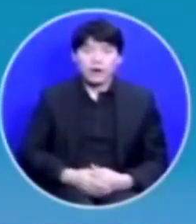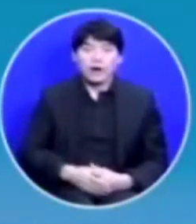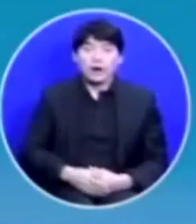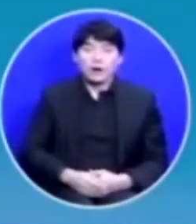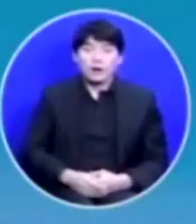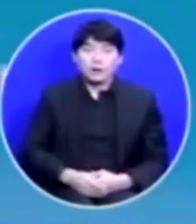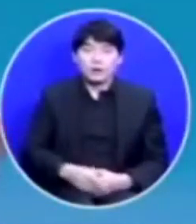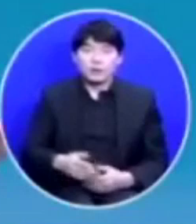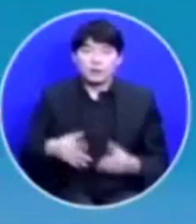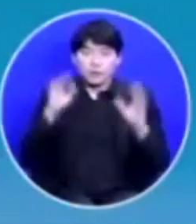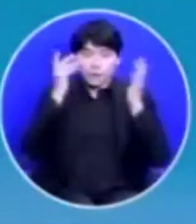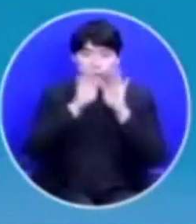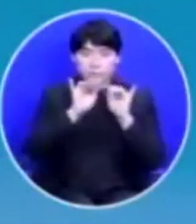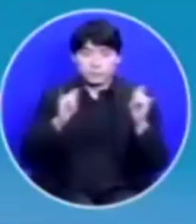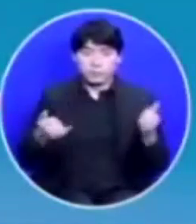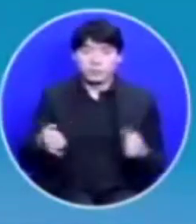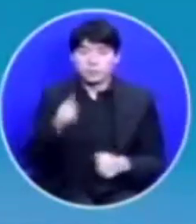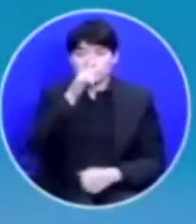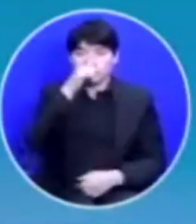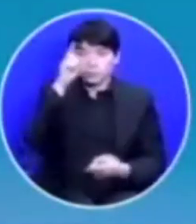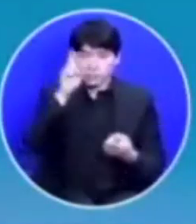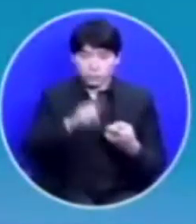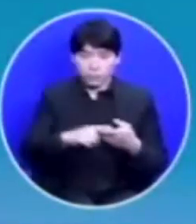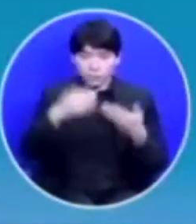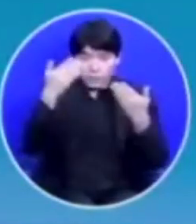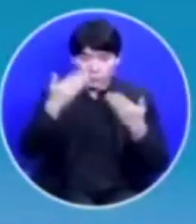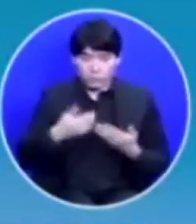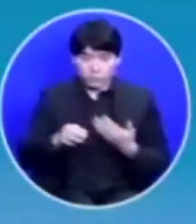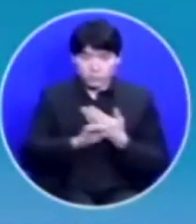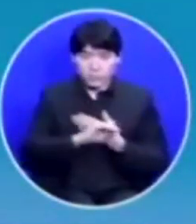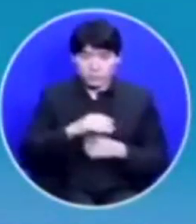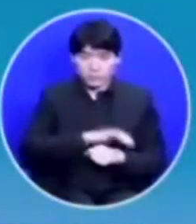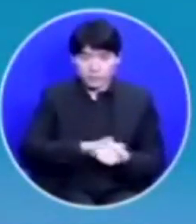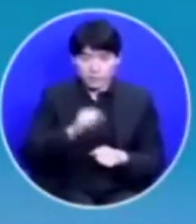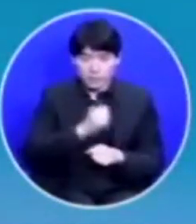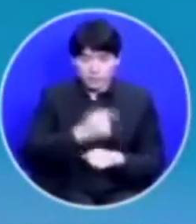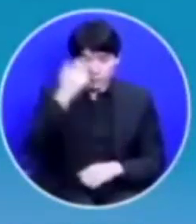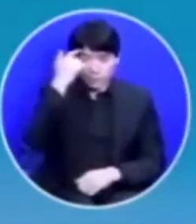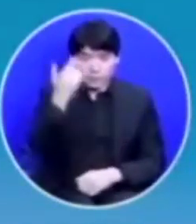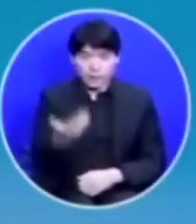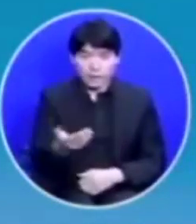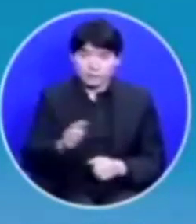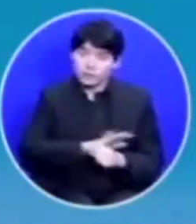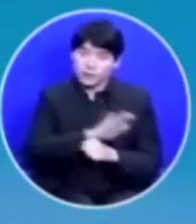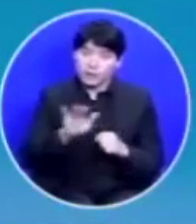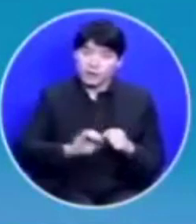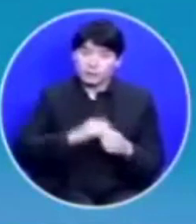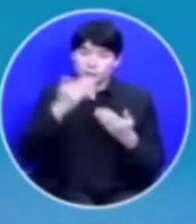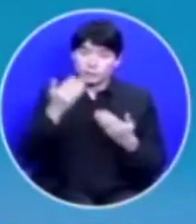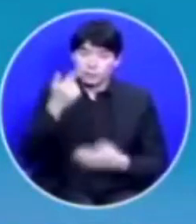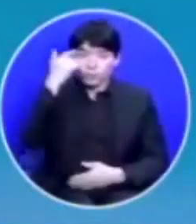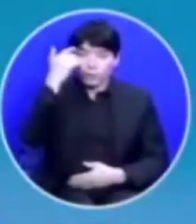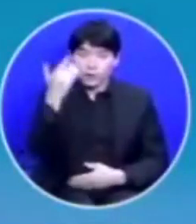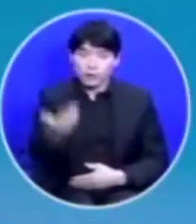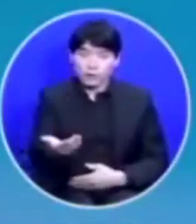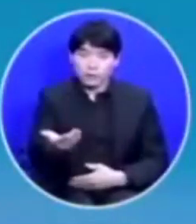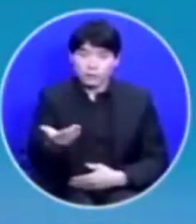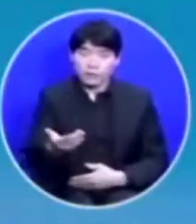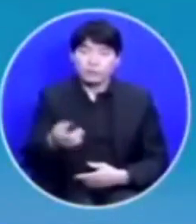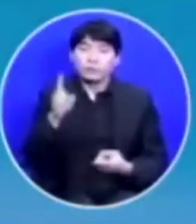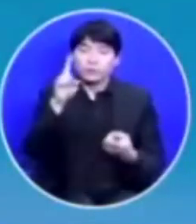아이들을 있는 그대로만 받아주는 것은 잘하는 걸까 정말 그 아이를 사랑하는 걸까 그 점에